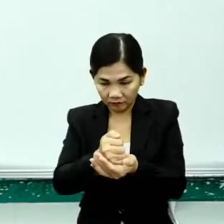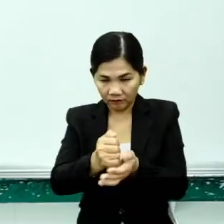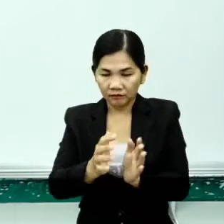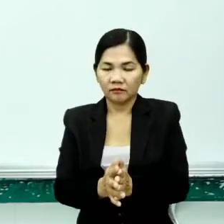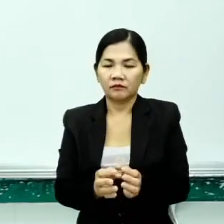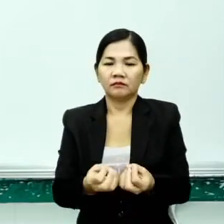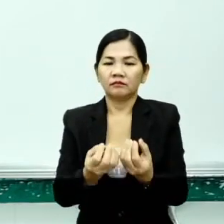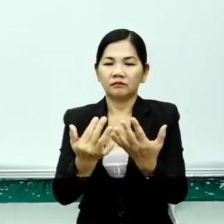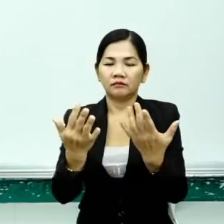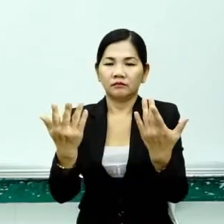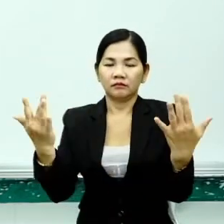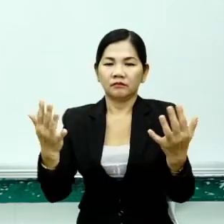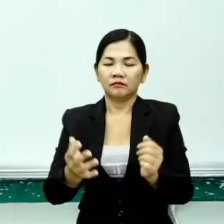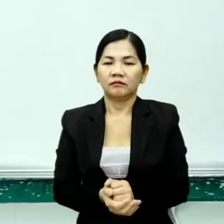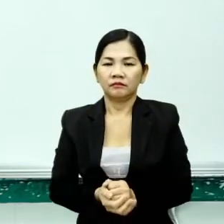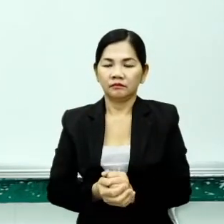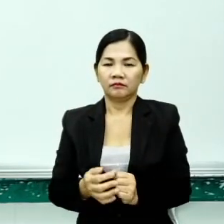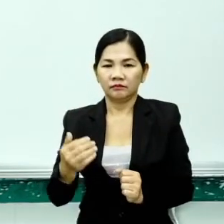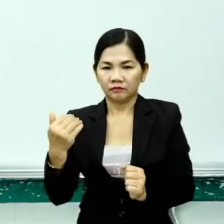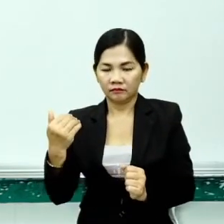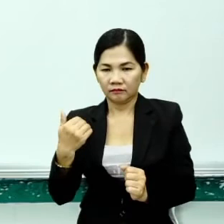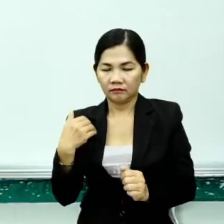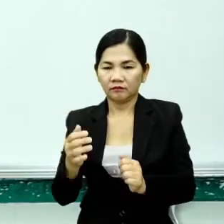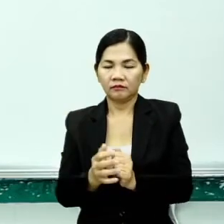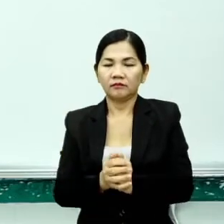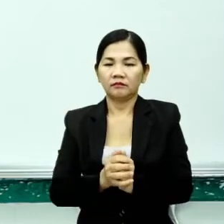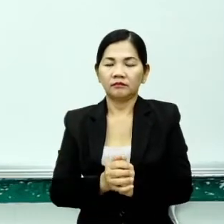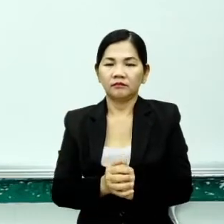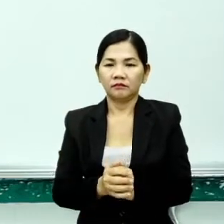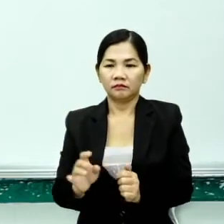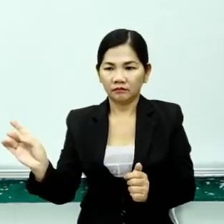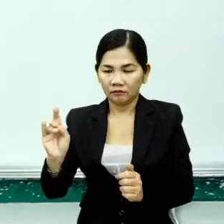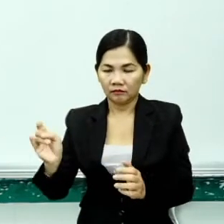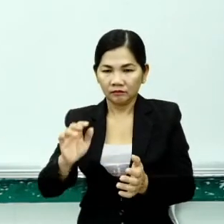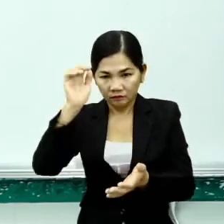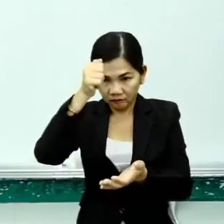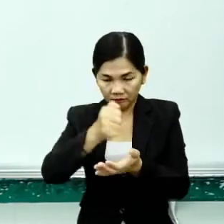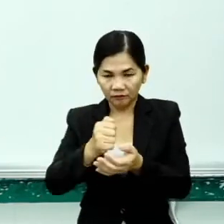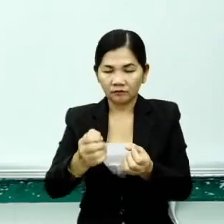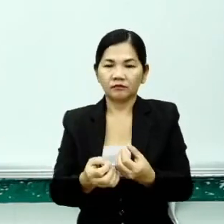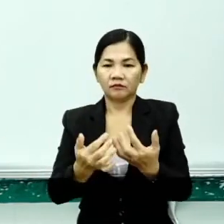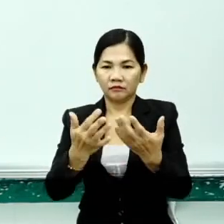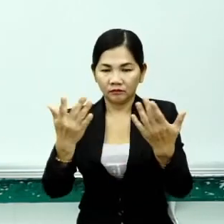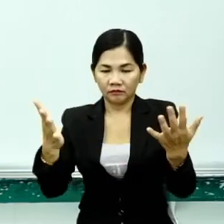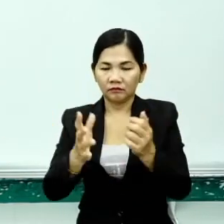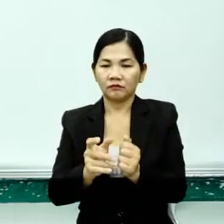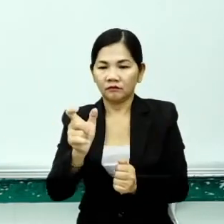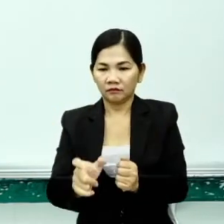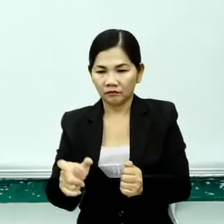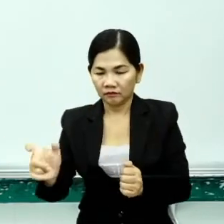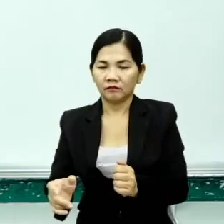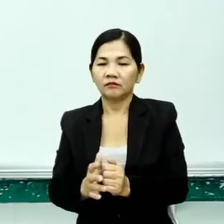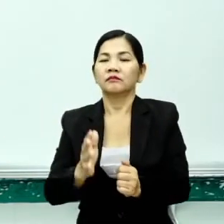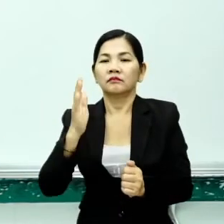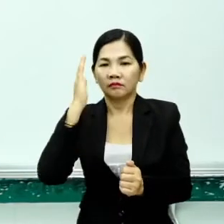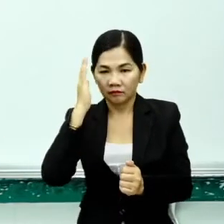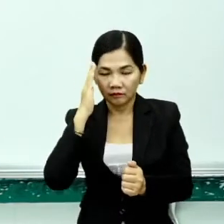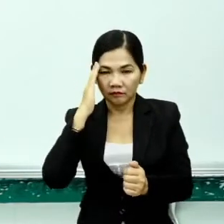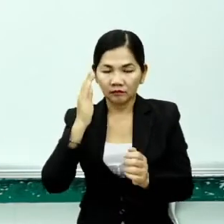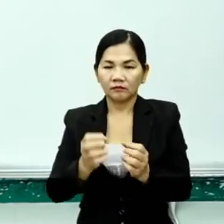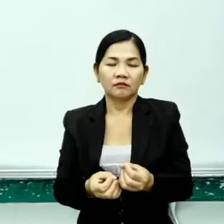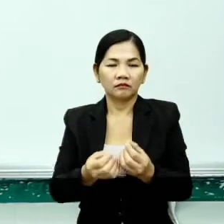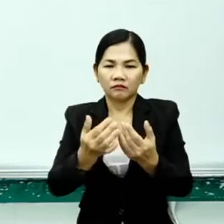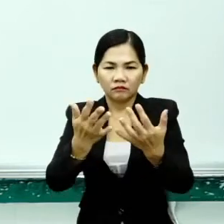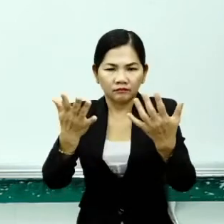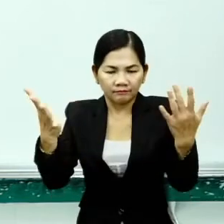cha tràn giang đo mà nụ nó con nữa cha chấm con tha ở sát bắt đo bây giờ tràn giang đo mà nụ cha này cú trong đông tiền là tha